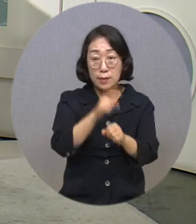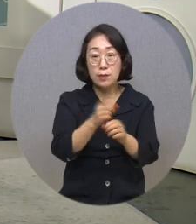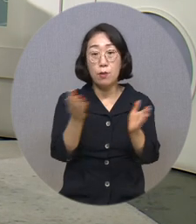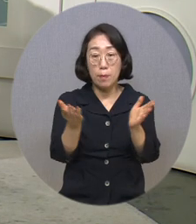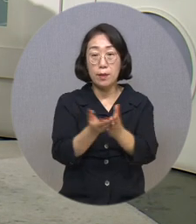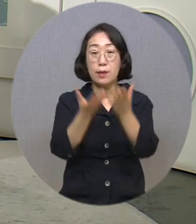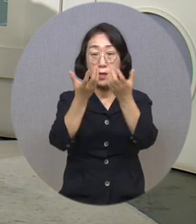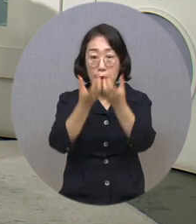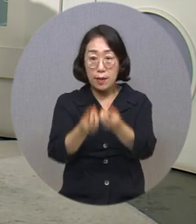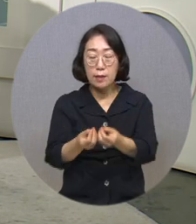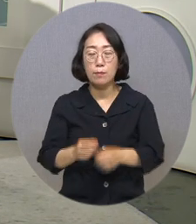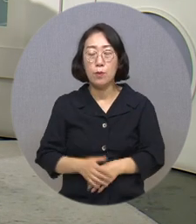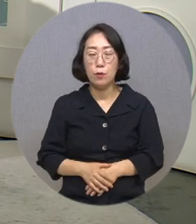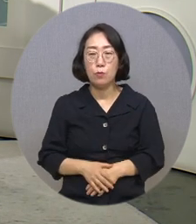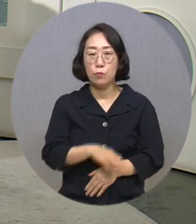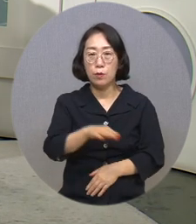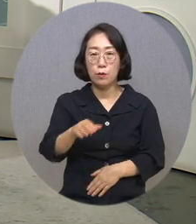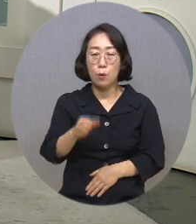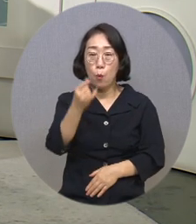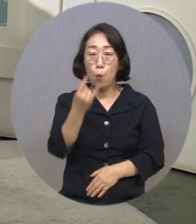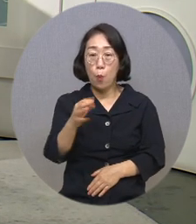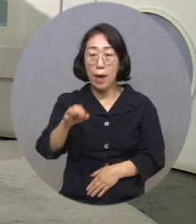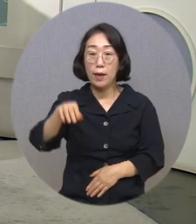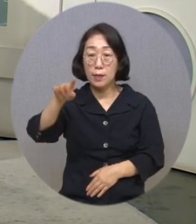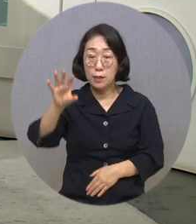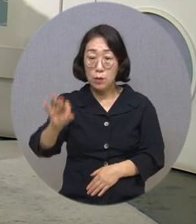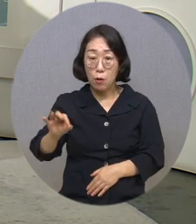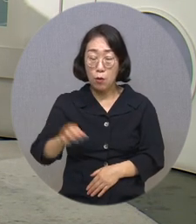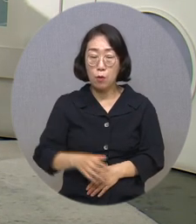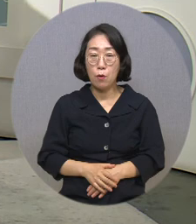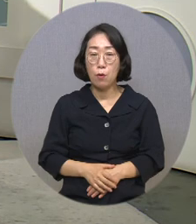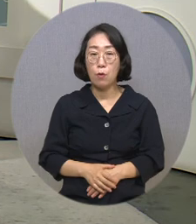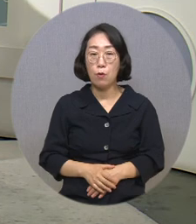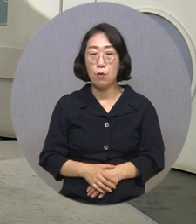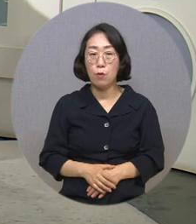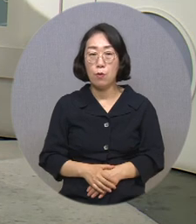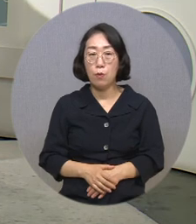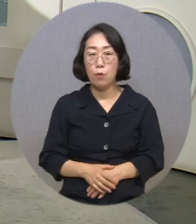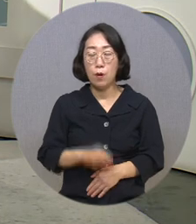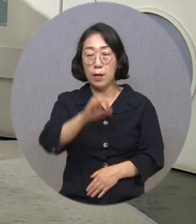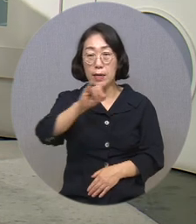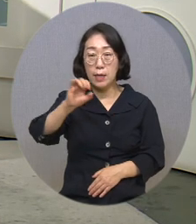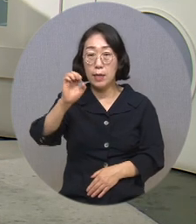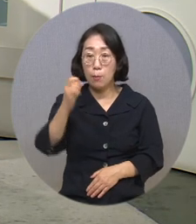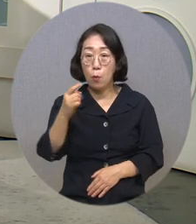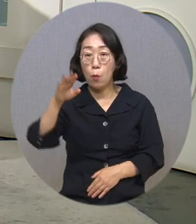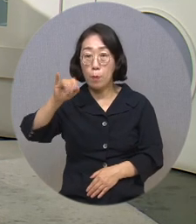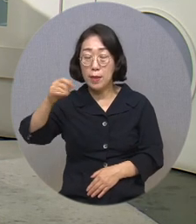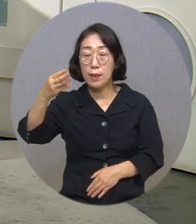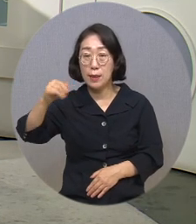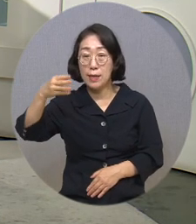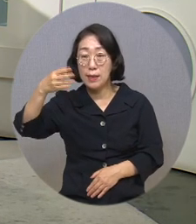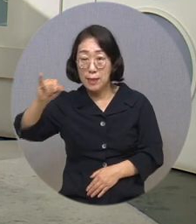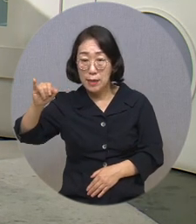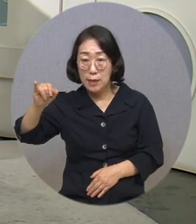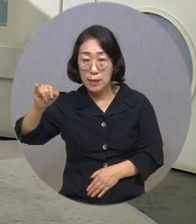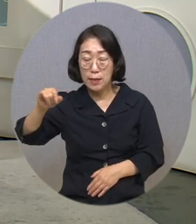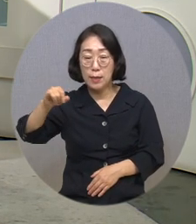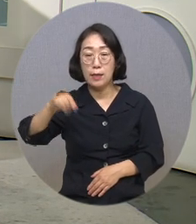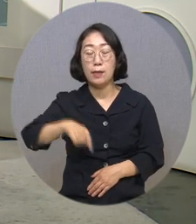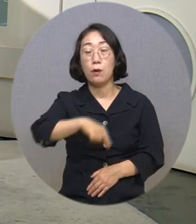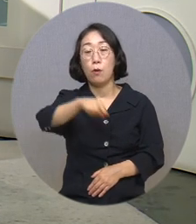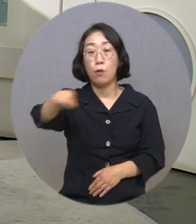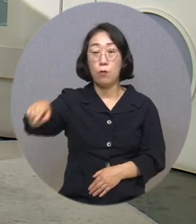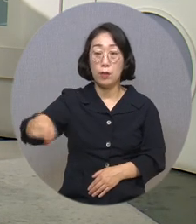예를 들면 이제 저희는 이제 횡성 같으면은 횡성에 이모빌리티 단지가 있습니다. 네. 그러면 이제 저희 대학은 제가 그래서 이번에